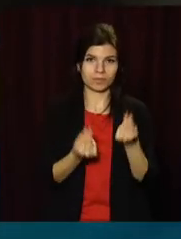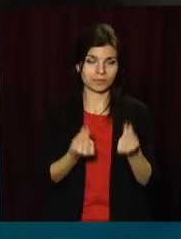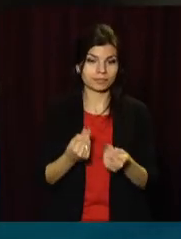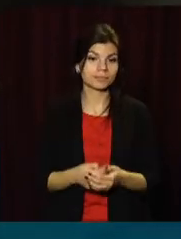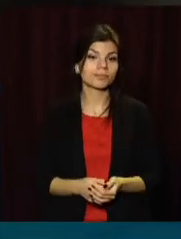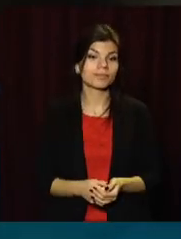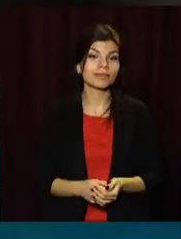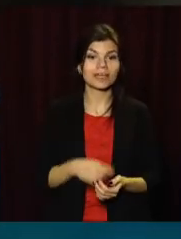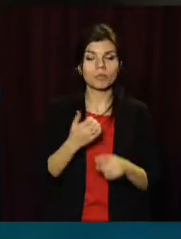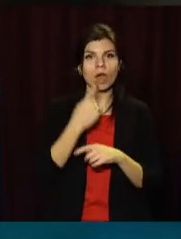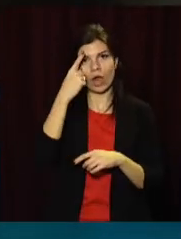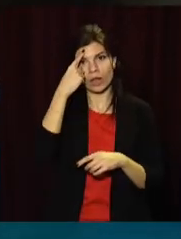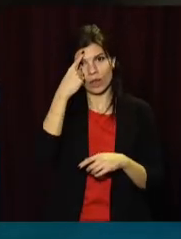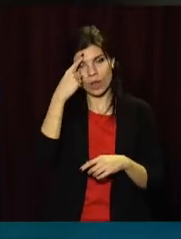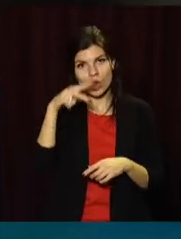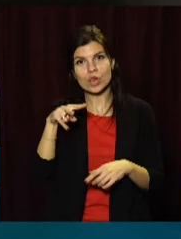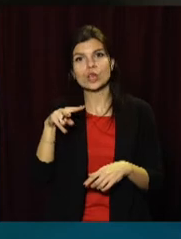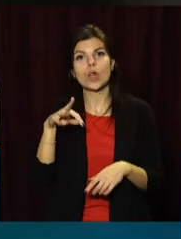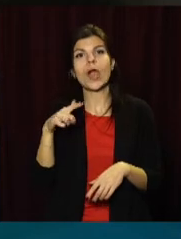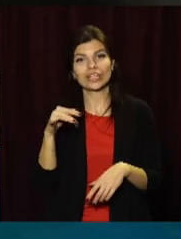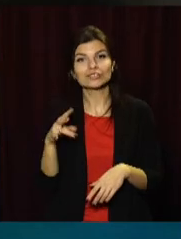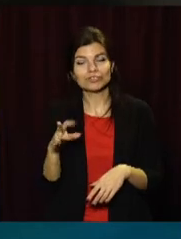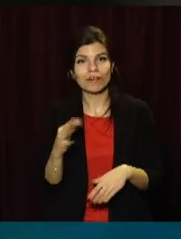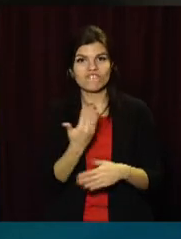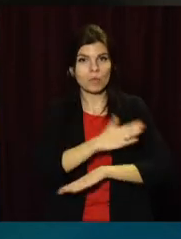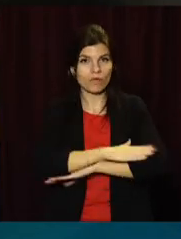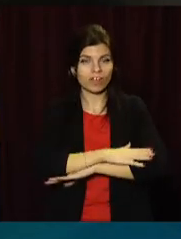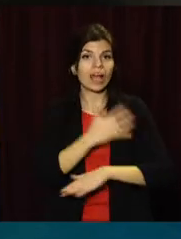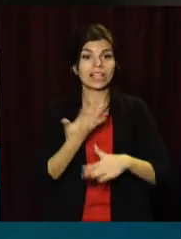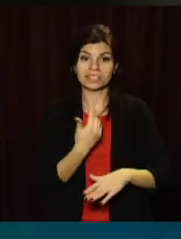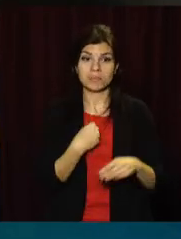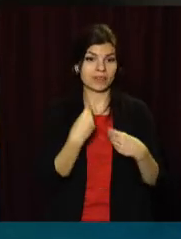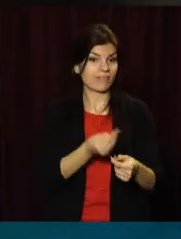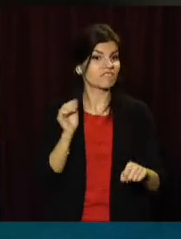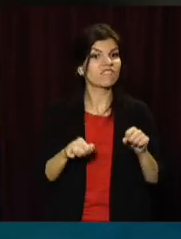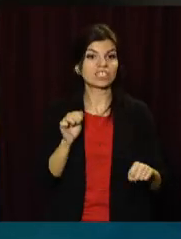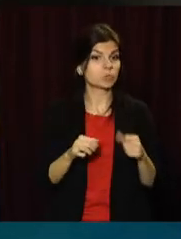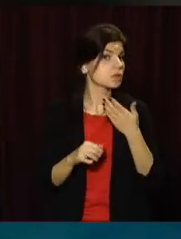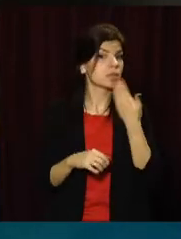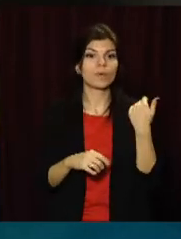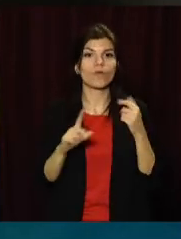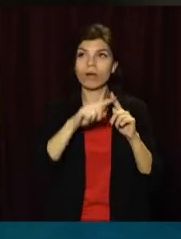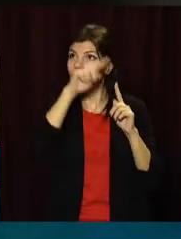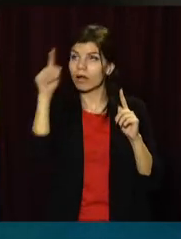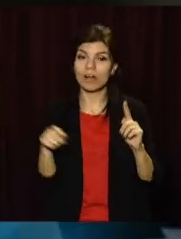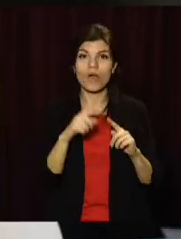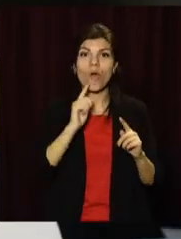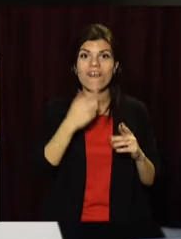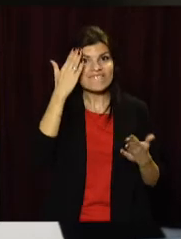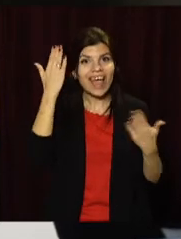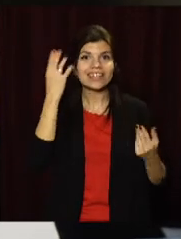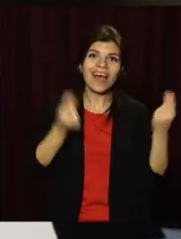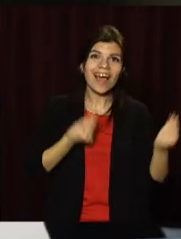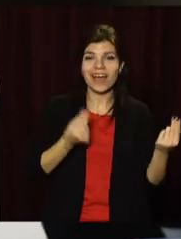логично обусловлено их естественным поведением. И если мы не предоставляем возможности, чтобы кошке жилось весело и